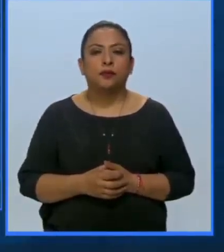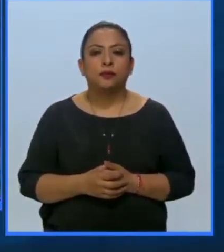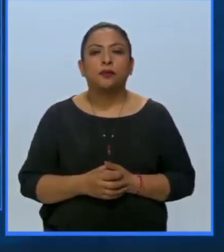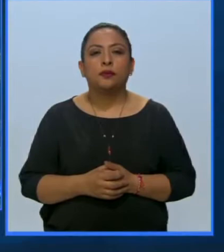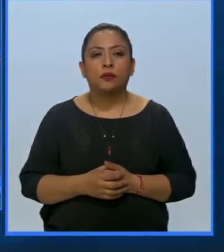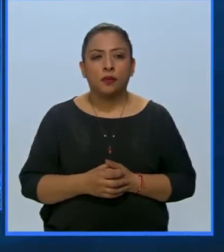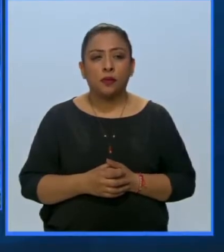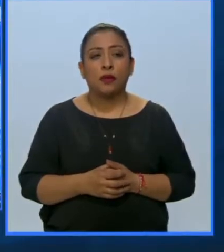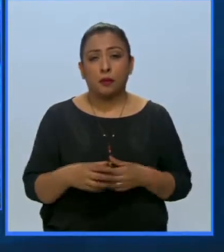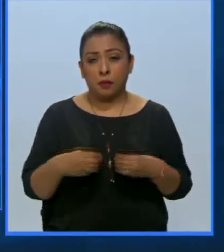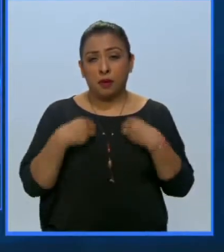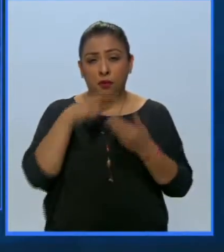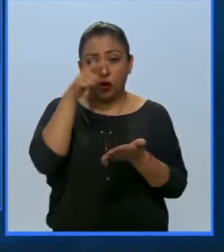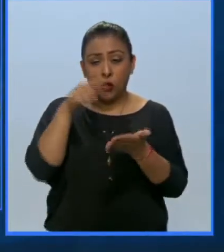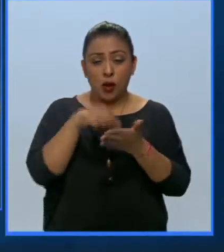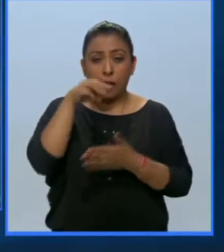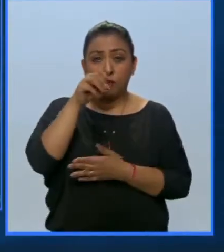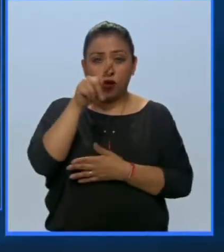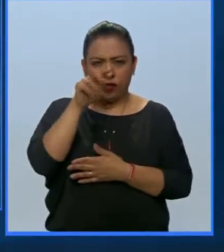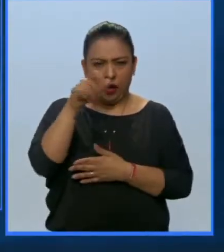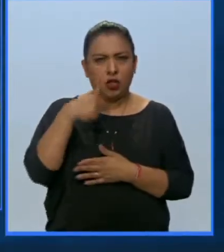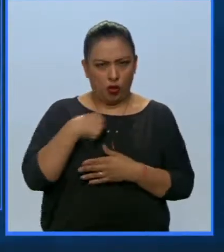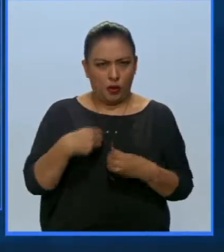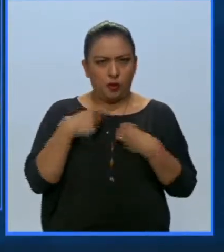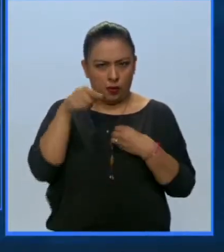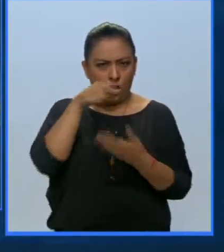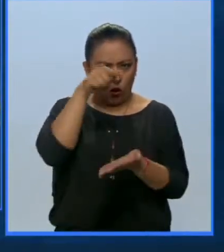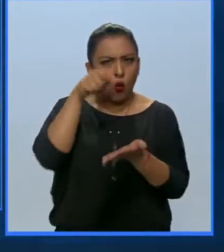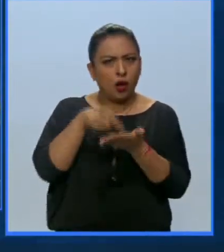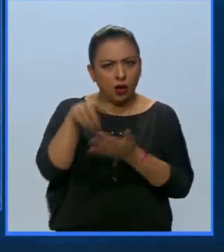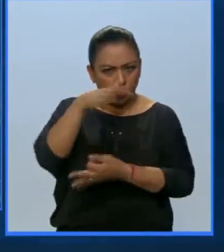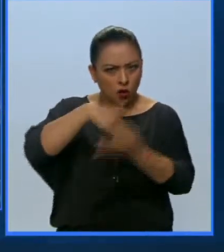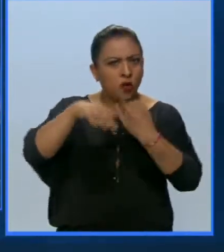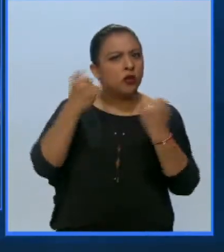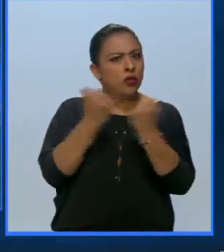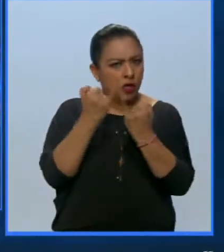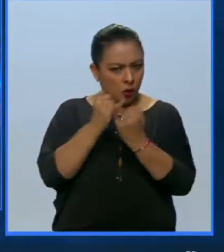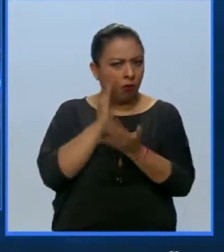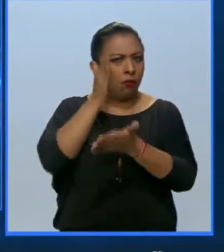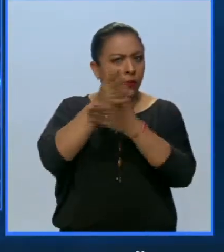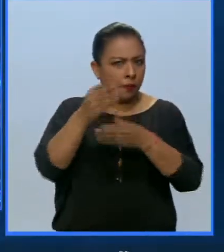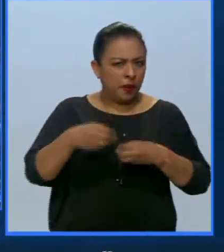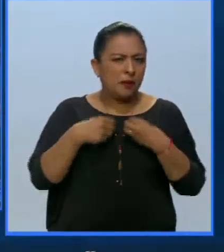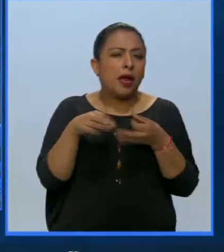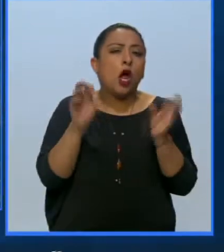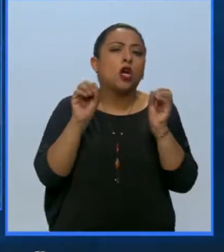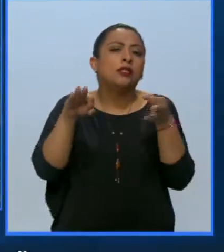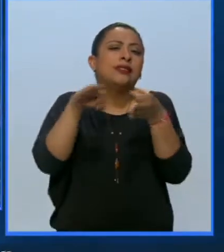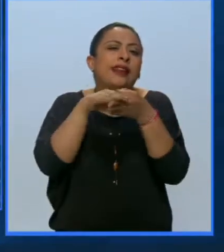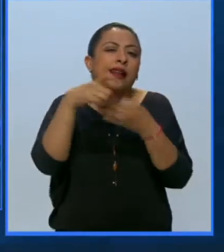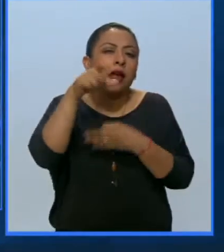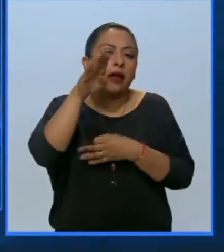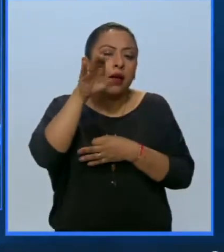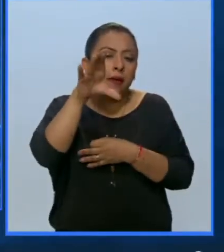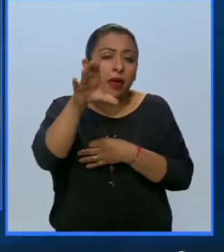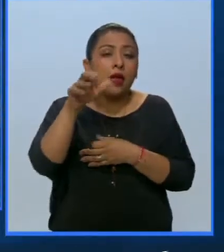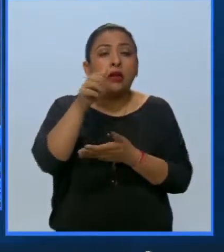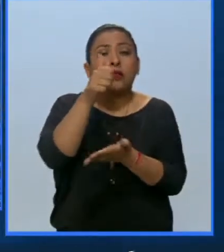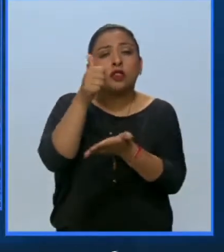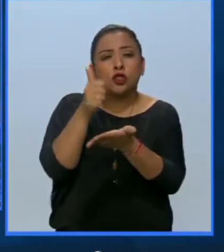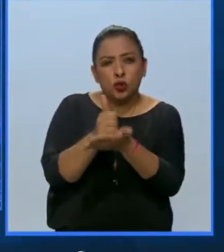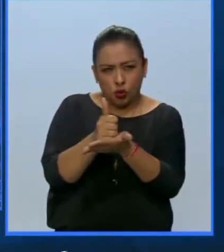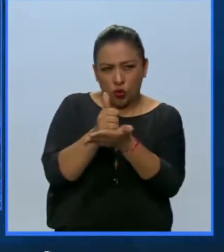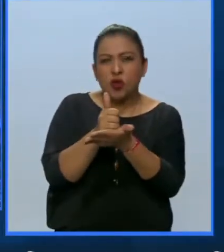On habite Montréal. Ben moi, j'habite Montréal, mais tout le monde a déjà habité à Montréal ou presque. Et à Québec, c'est surtout une ville